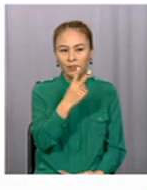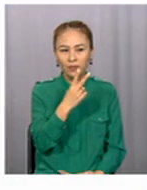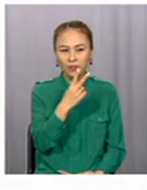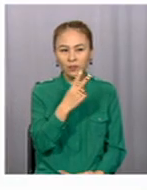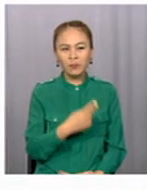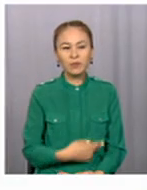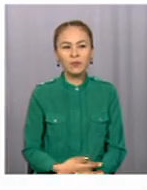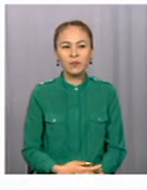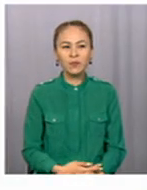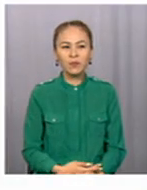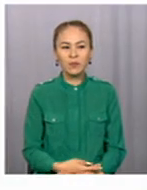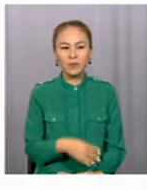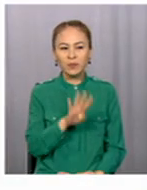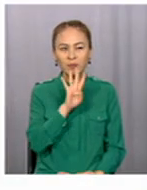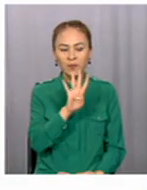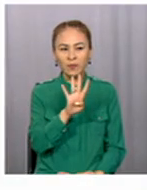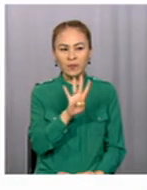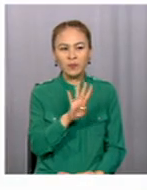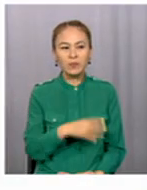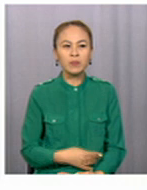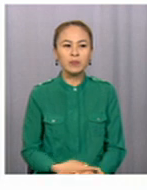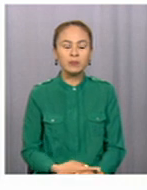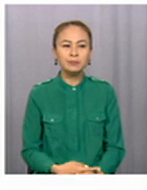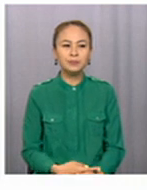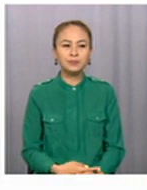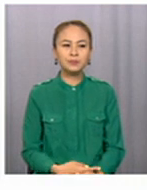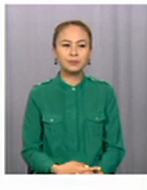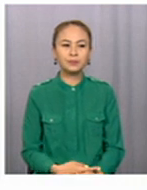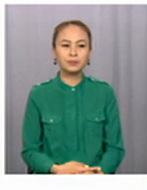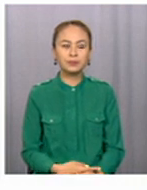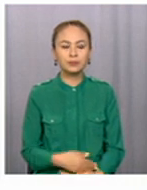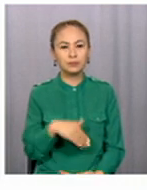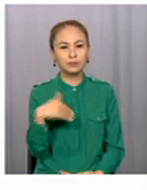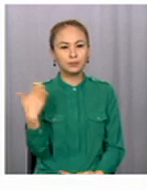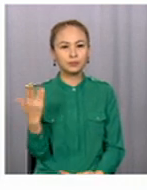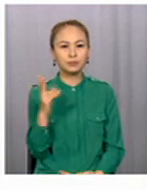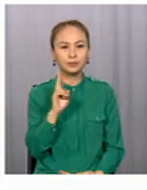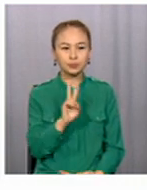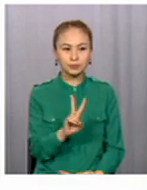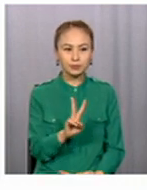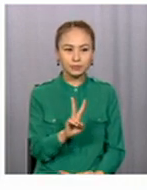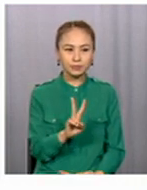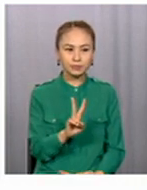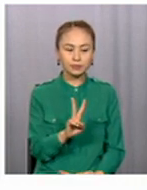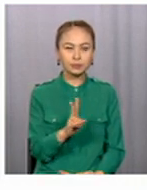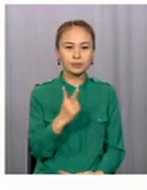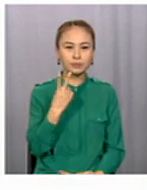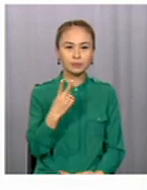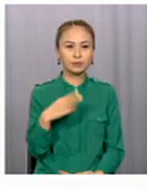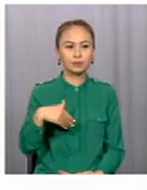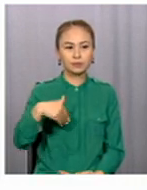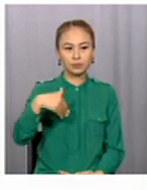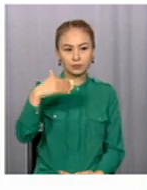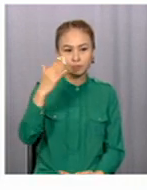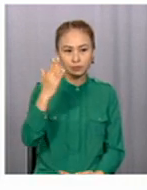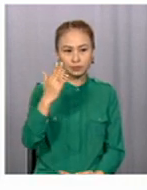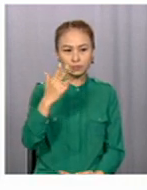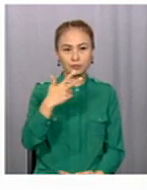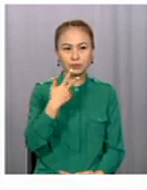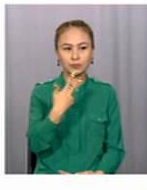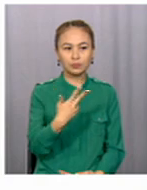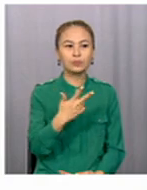Нүктеден төрт тор көз жоғары, екі тор көз оңға, екі тор көз